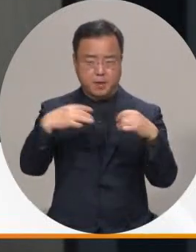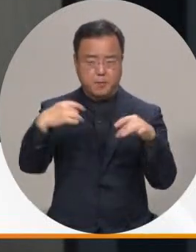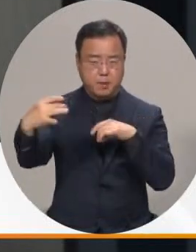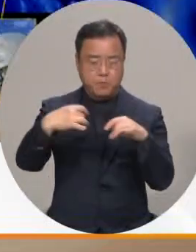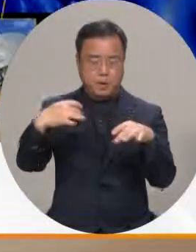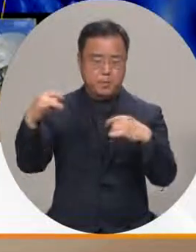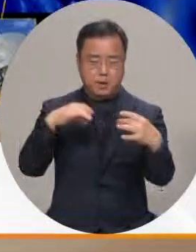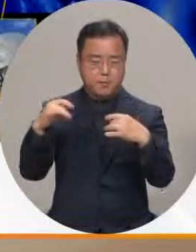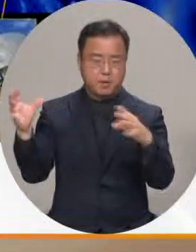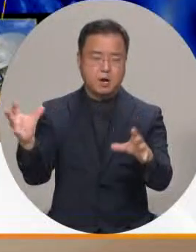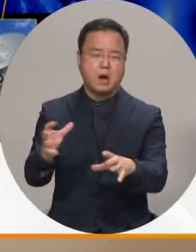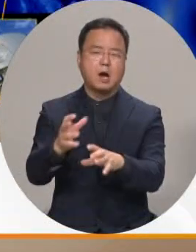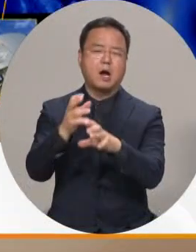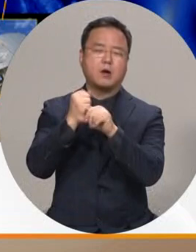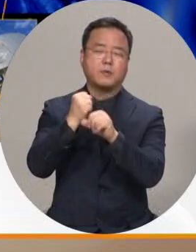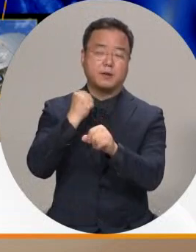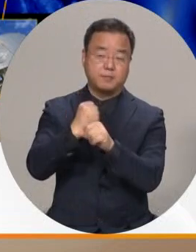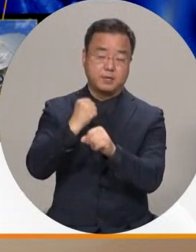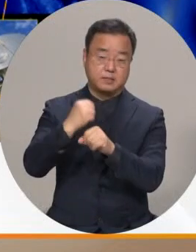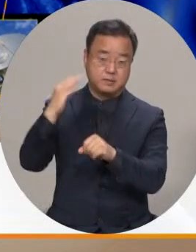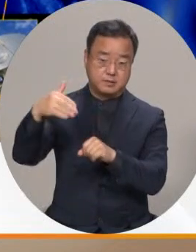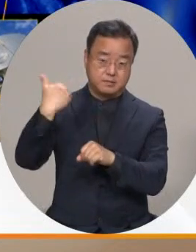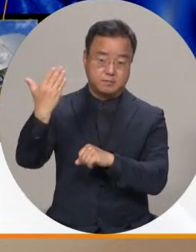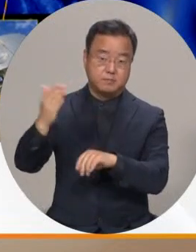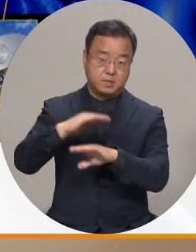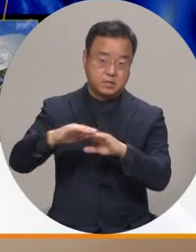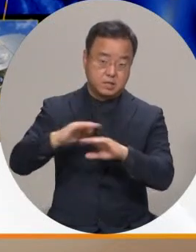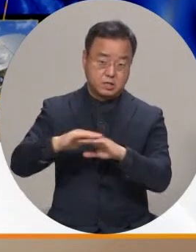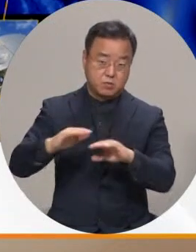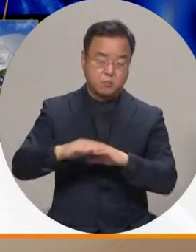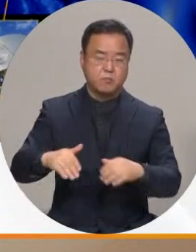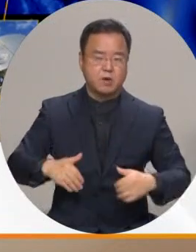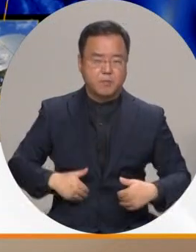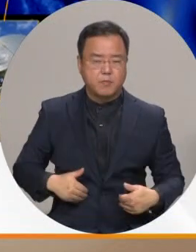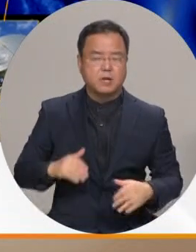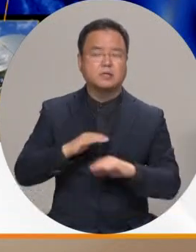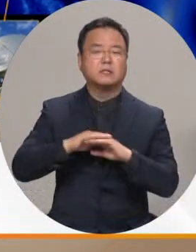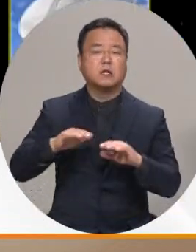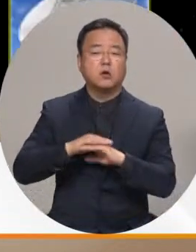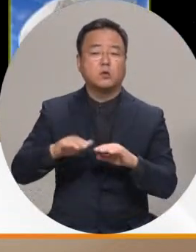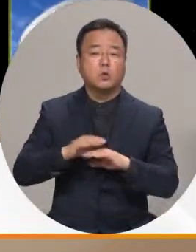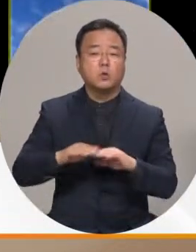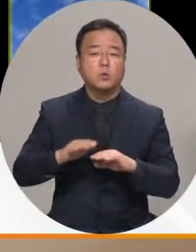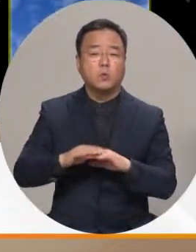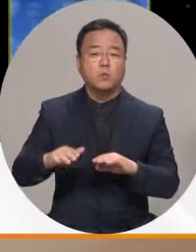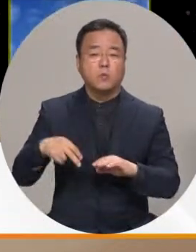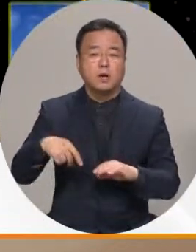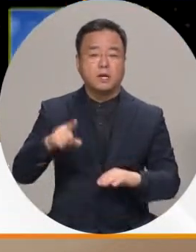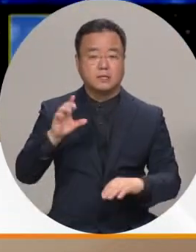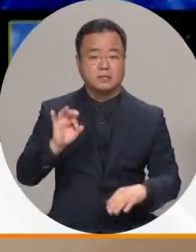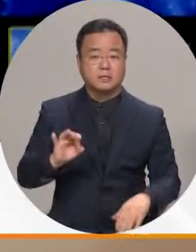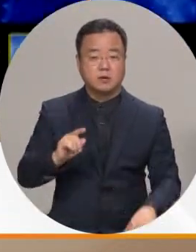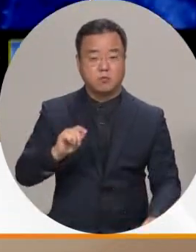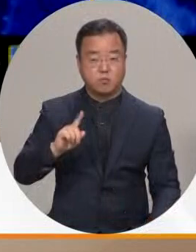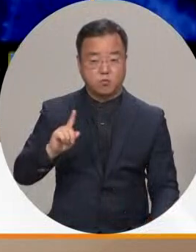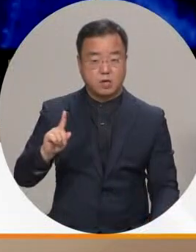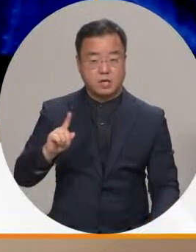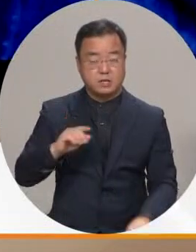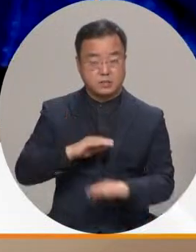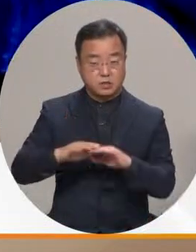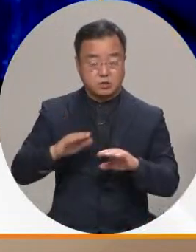한 자리로 모아서 후처리하는 과정이 필수적인데요 이와 같은 처리를 우리가 상관 처리라는 개념으로